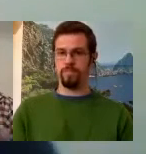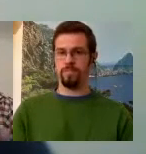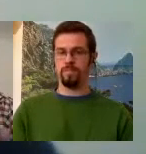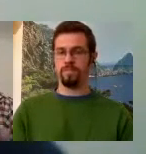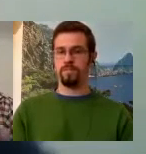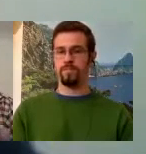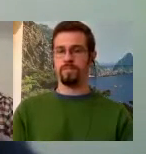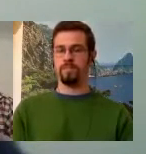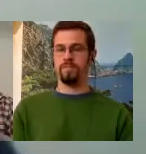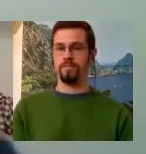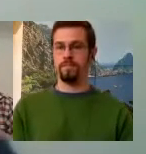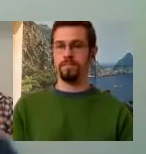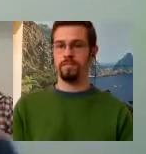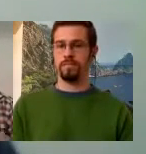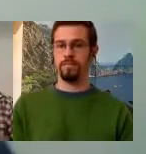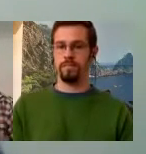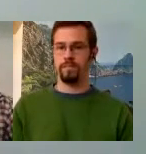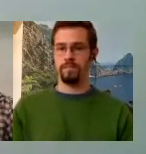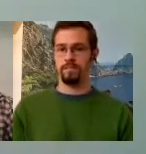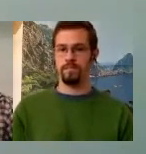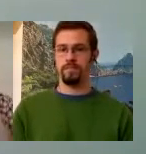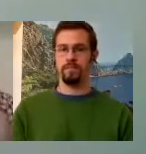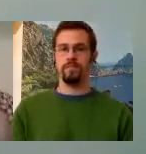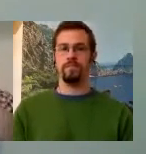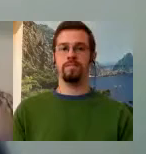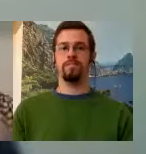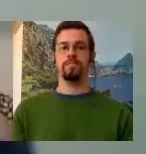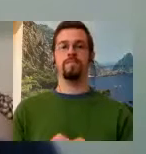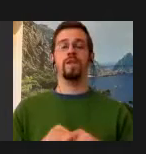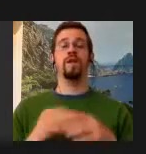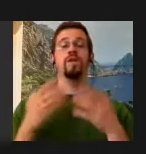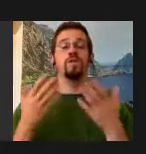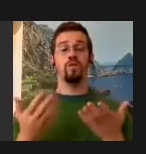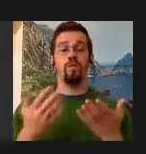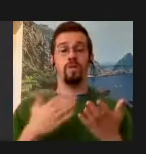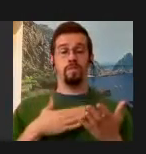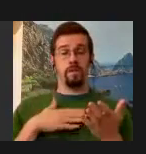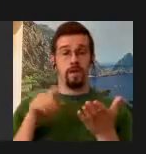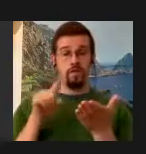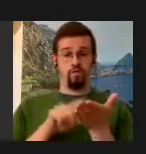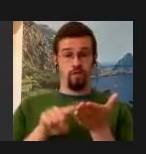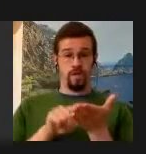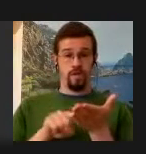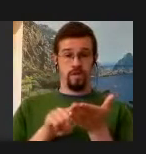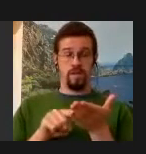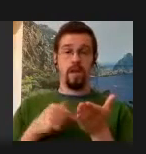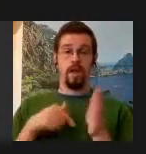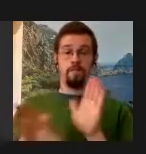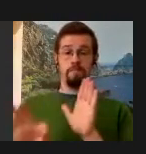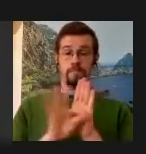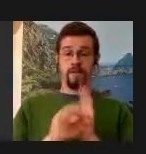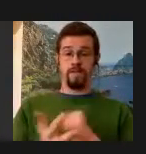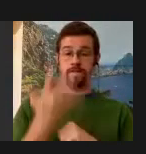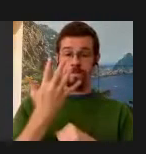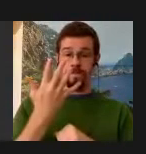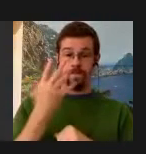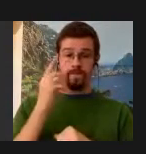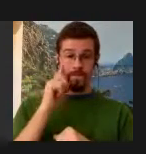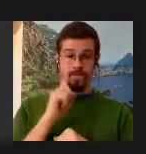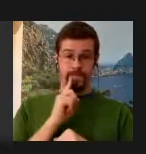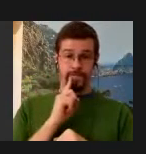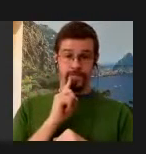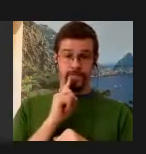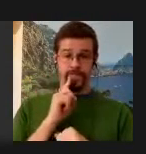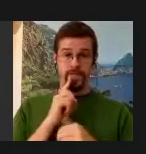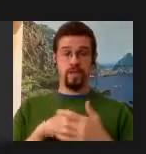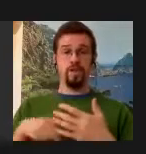مستوى السنة الثانية. So in my research, so I chose 5 deaf one of them, she was in